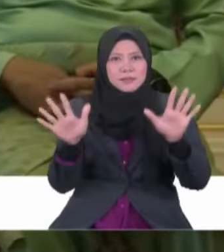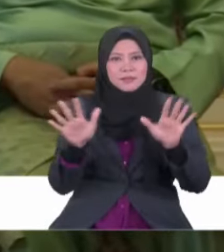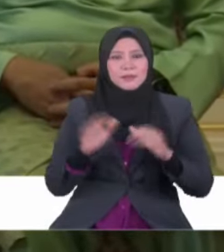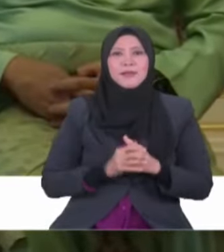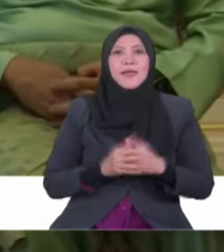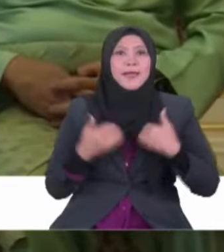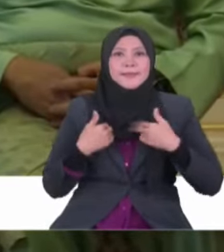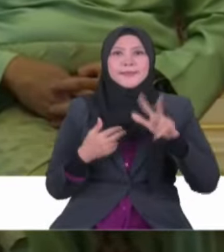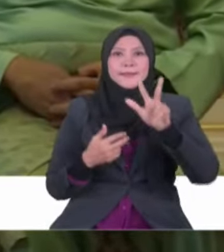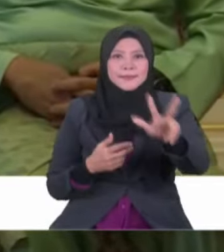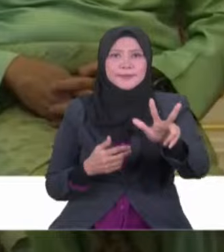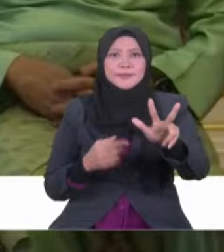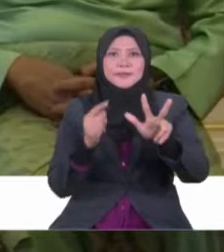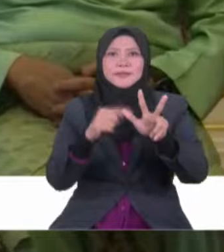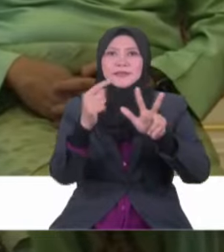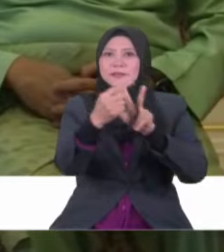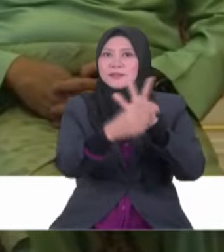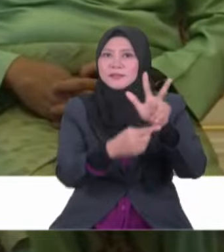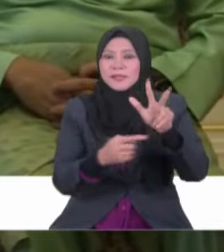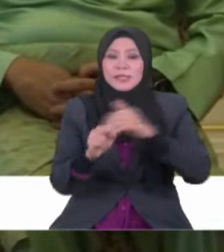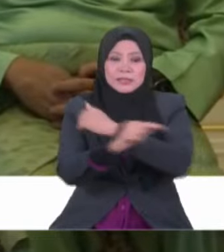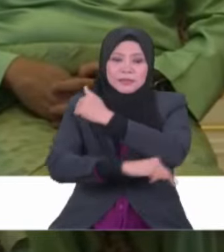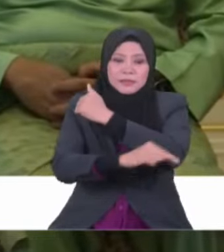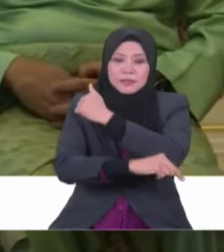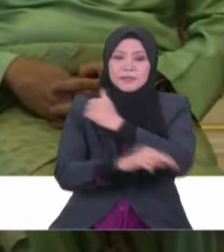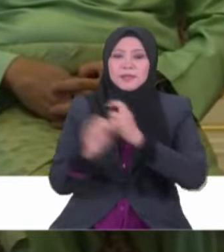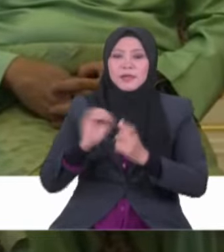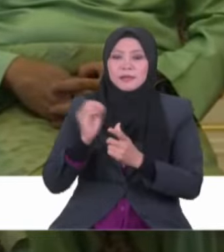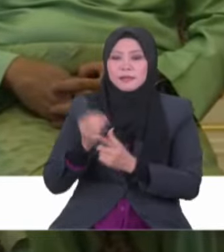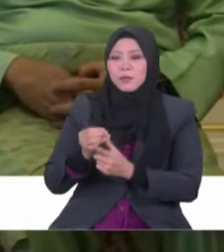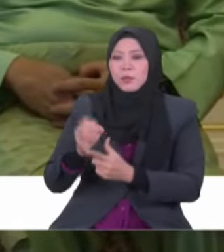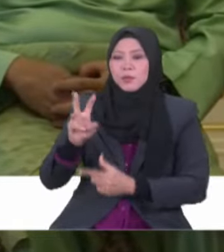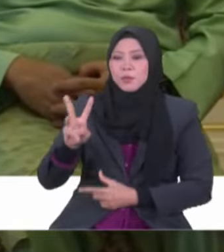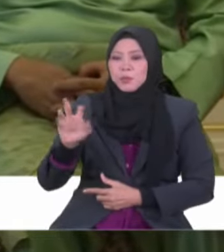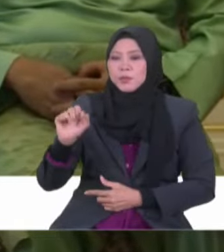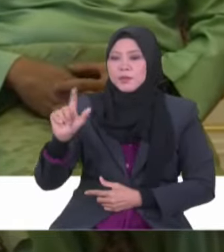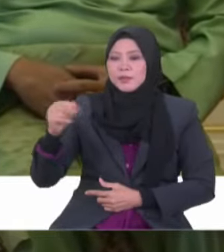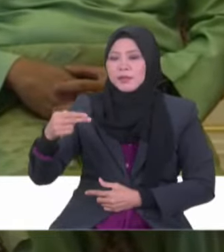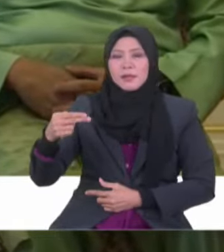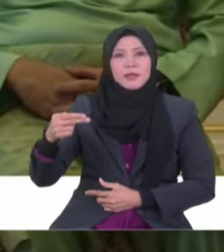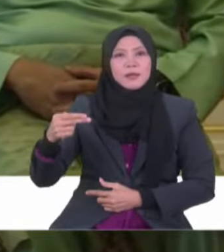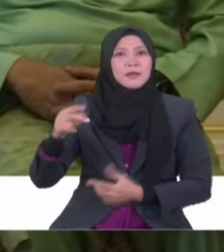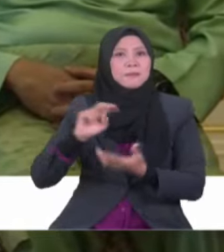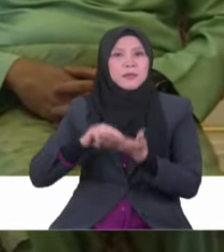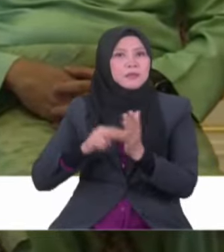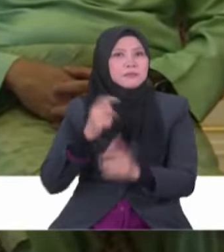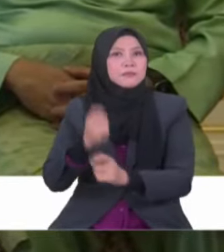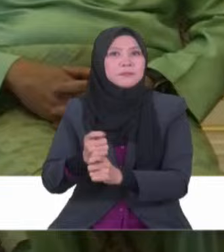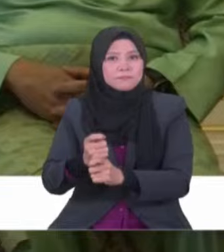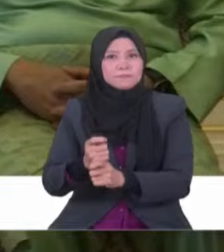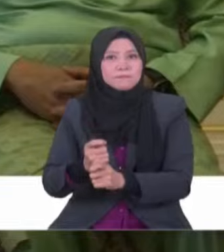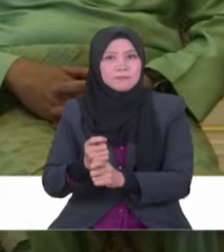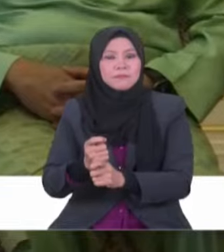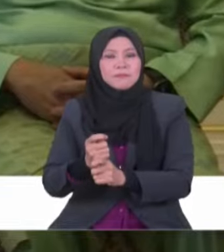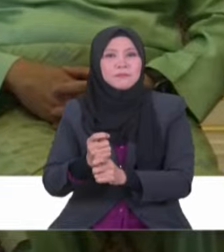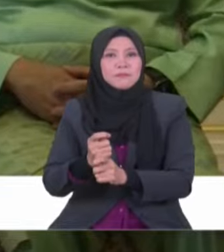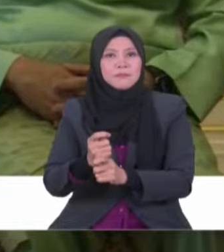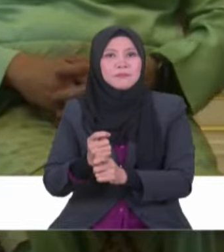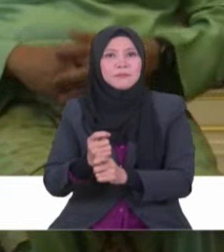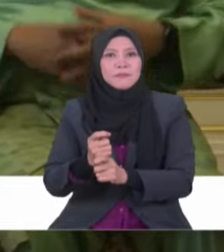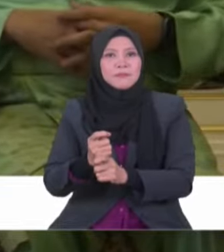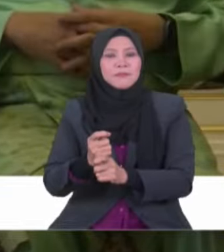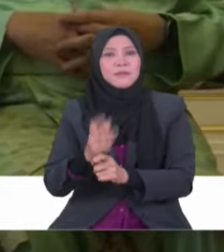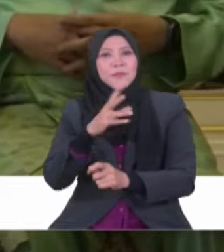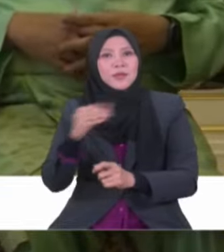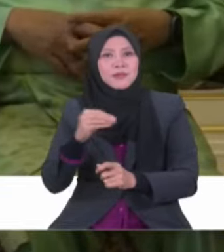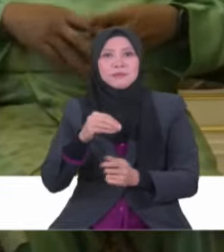tiga entiti, sama ada disebut negeri atau wilayah, dia tidak merubah sikap kerajaan